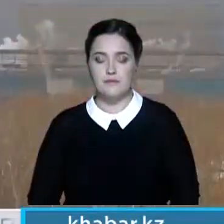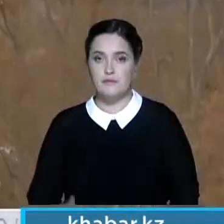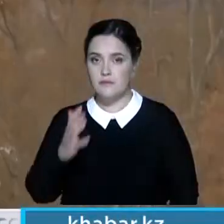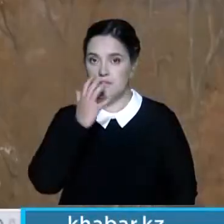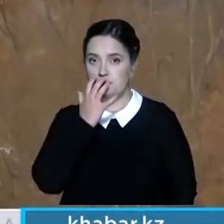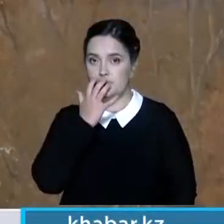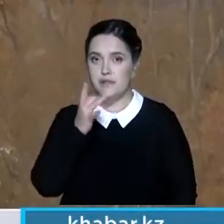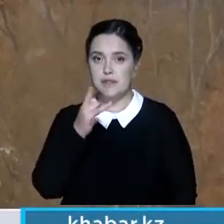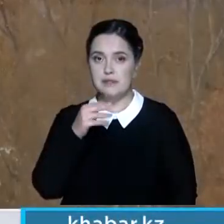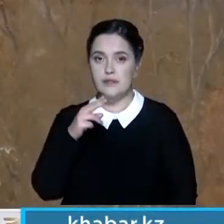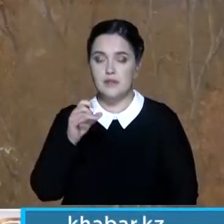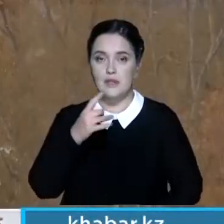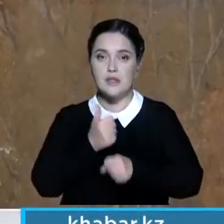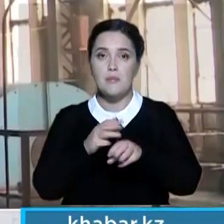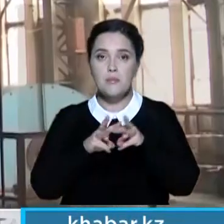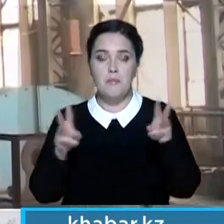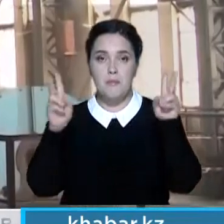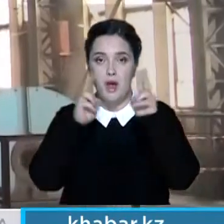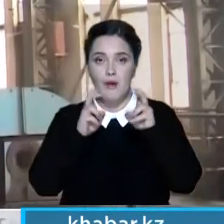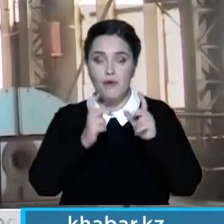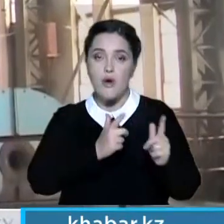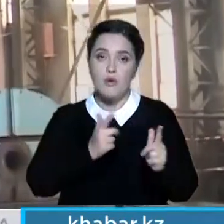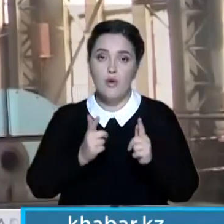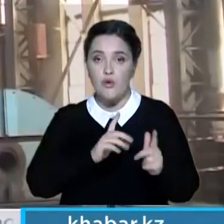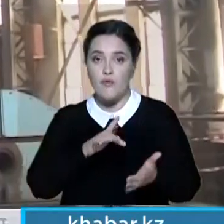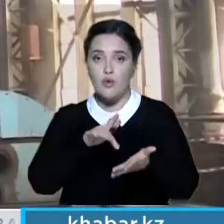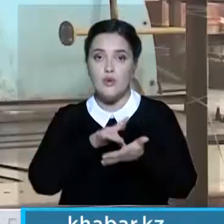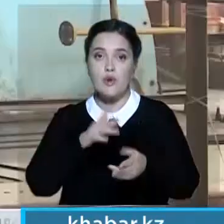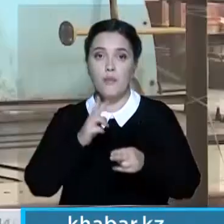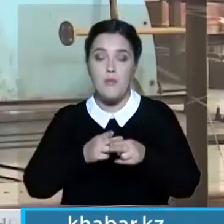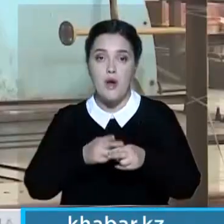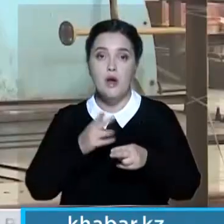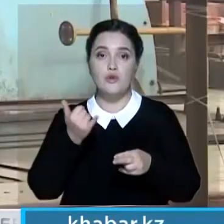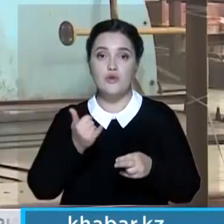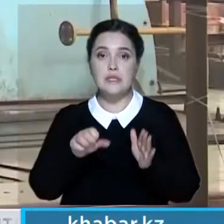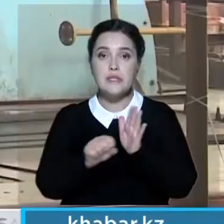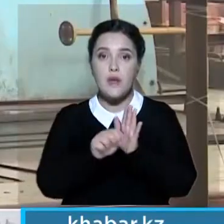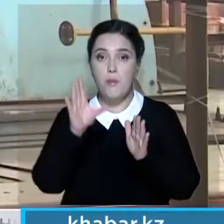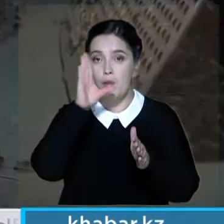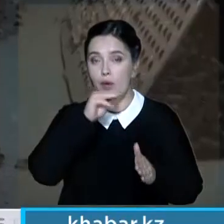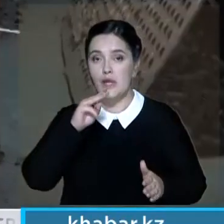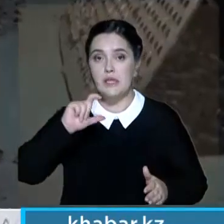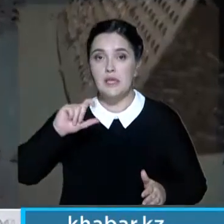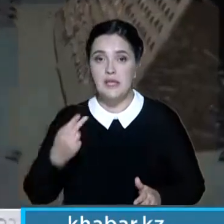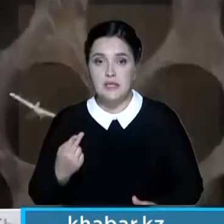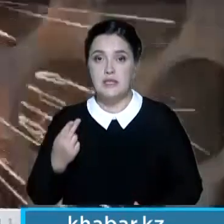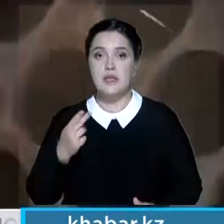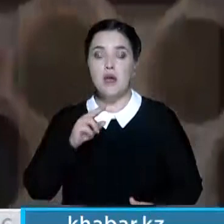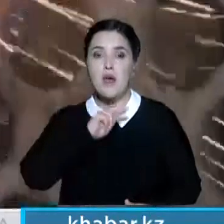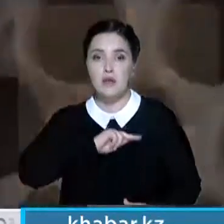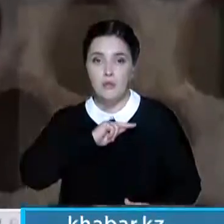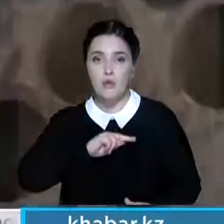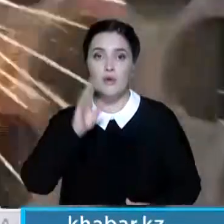Согреть Риддер. Глава правительства проверил готовность города металлургов к отопительному сезону. Сможет ли местная ТЭЦ и